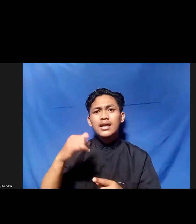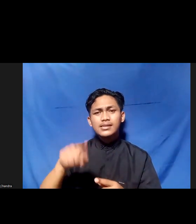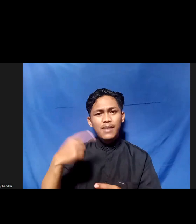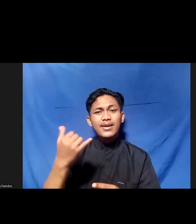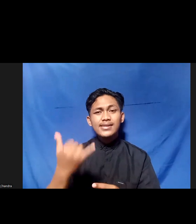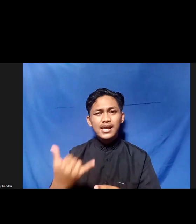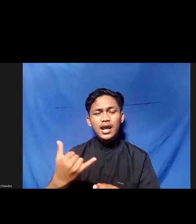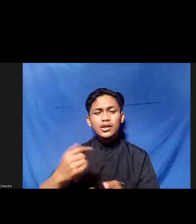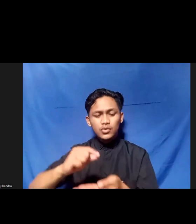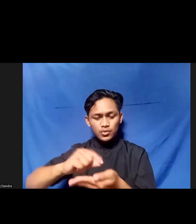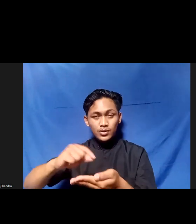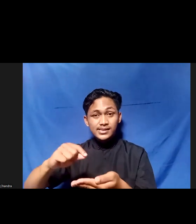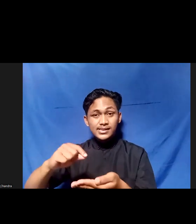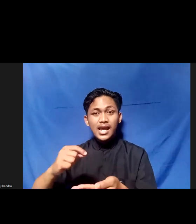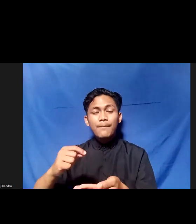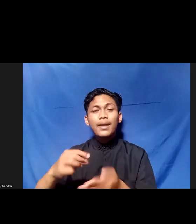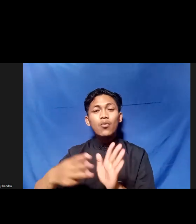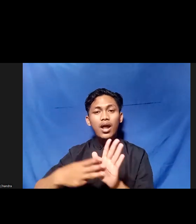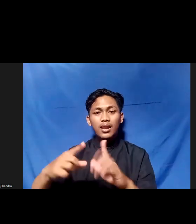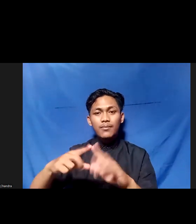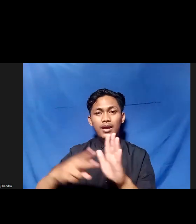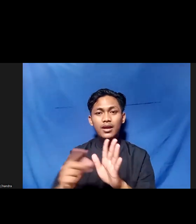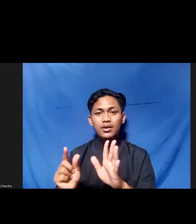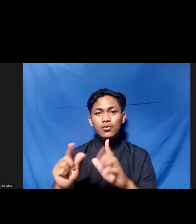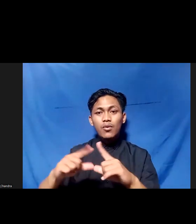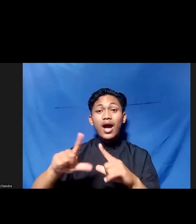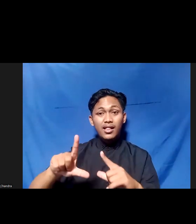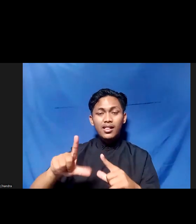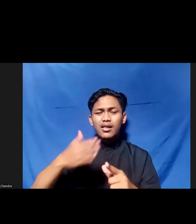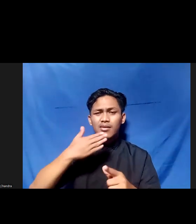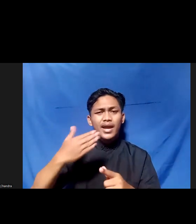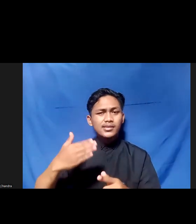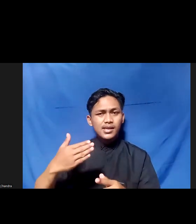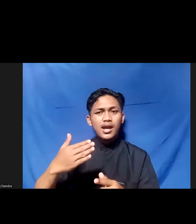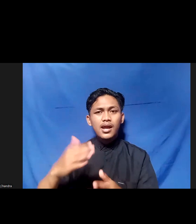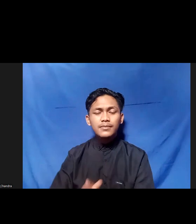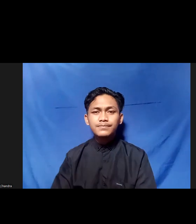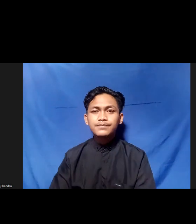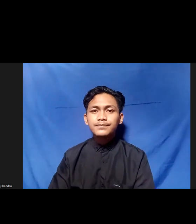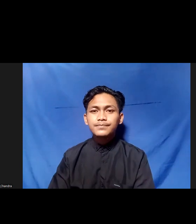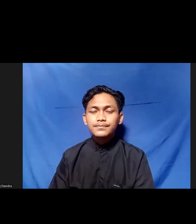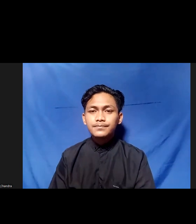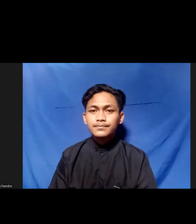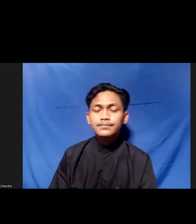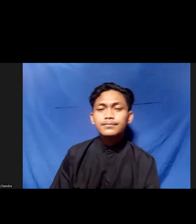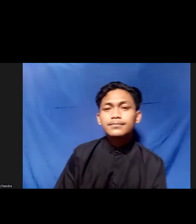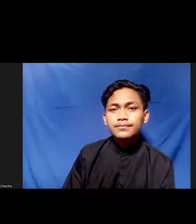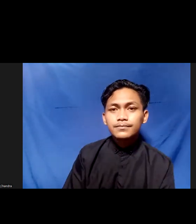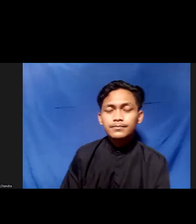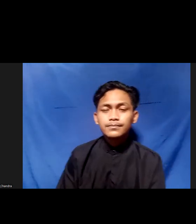pengarangnya dan kawan-kawan kemudian Kalau chikago itu ada kawan-kawan dan yang